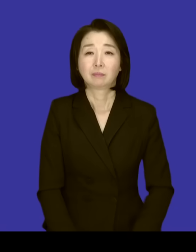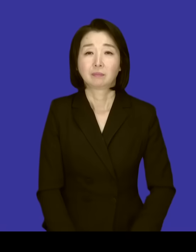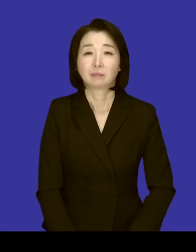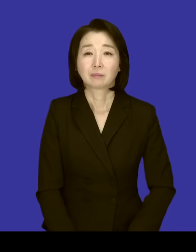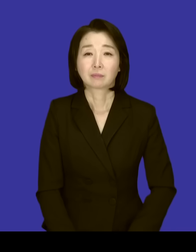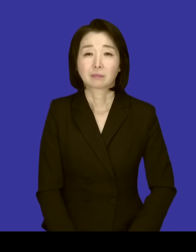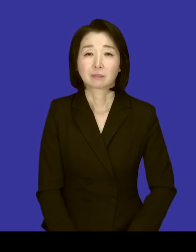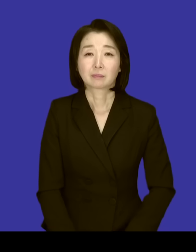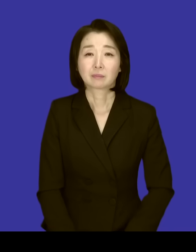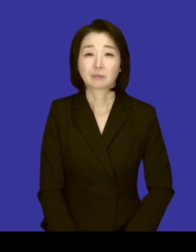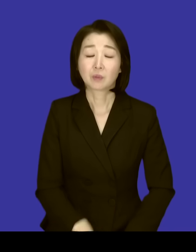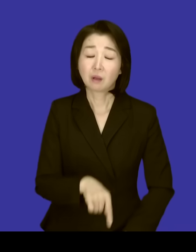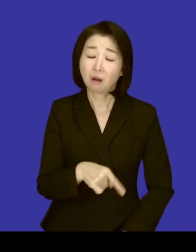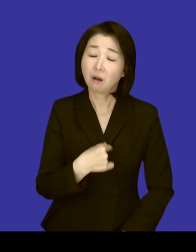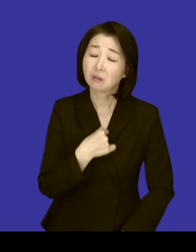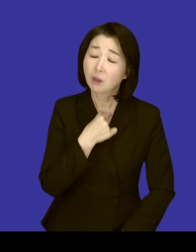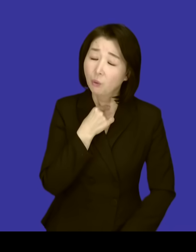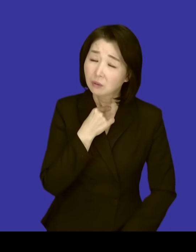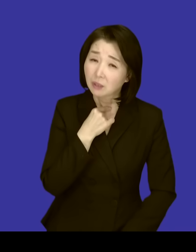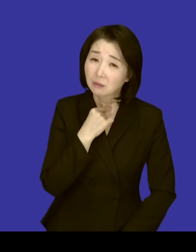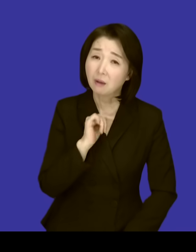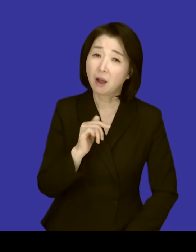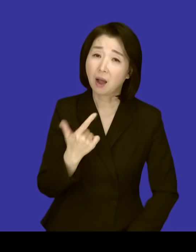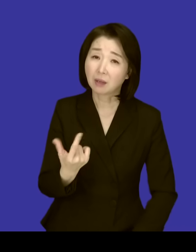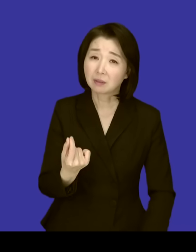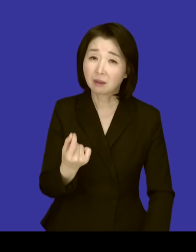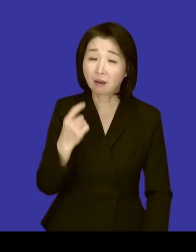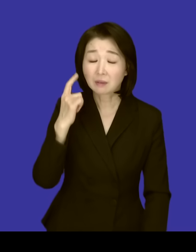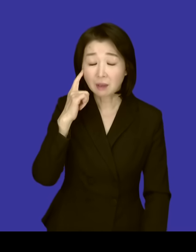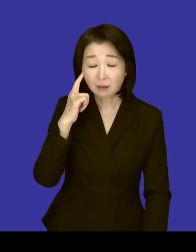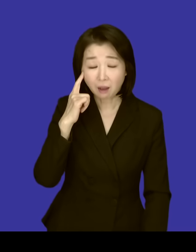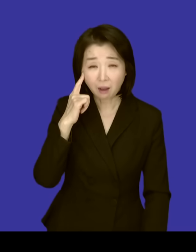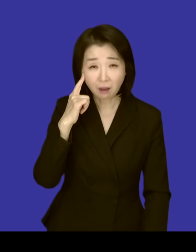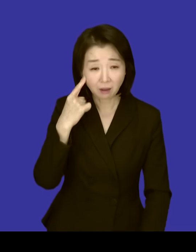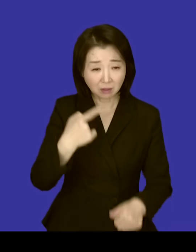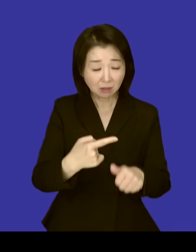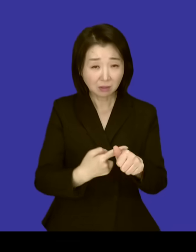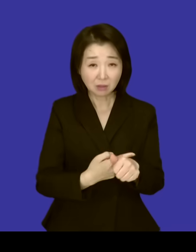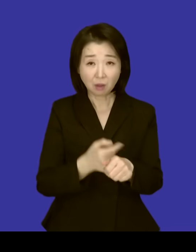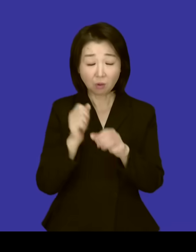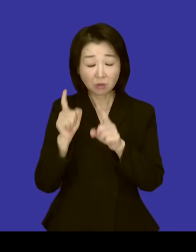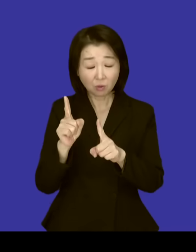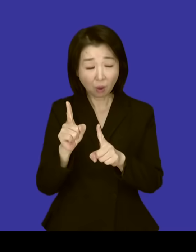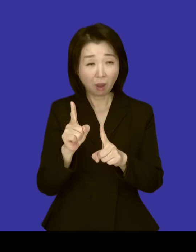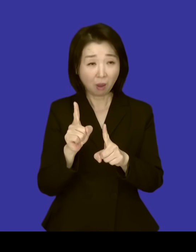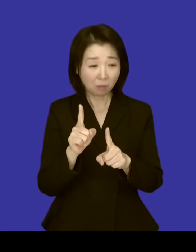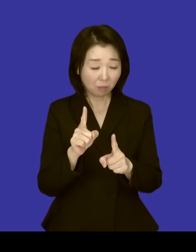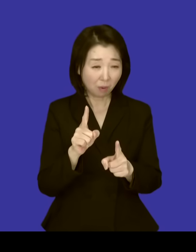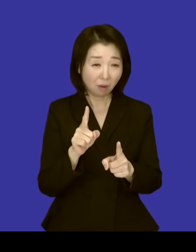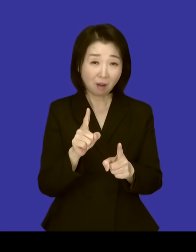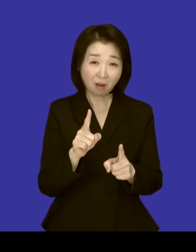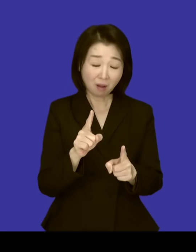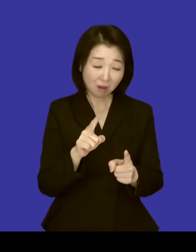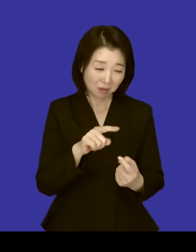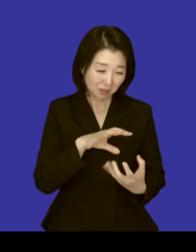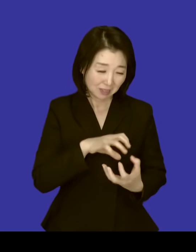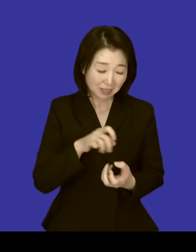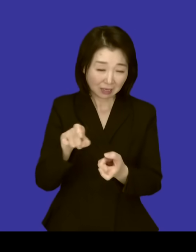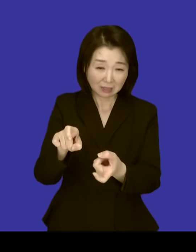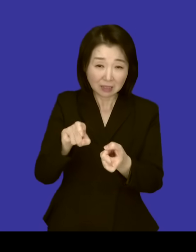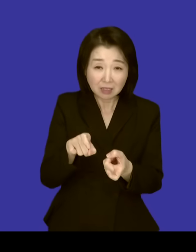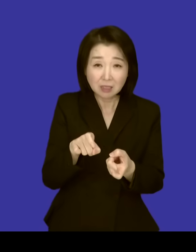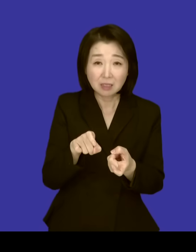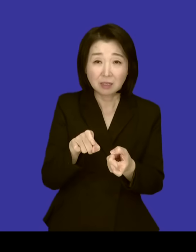그래서 아, 이 길이 내 길이 아닌가? 그러던 나중에 이제 우연한 기회로 장기 이식 코디네이터가 됐고 장기 이식 코디네이터를 하다